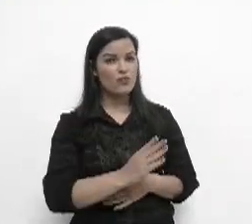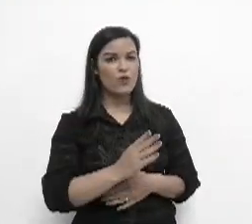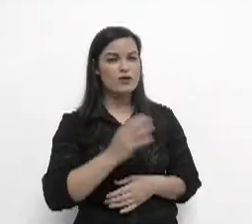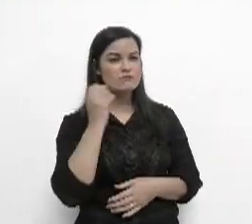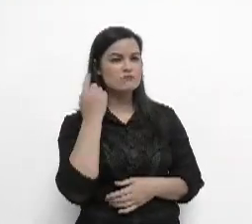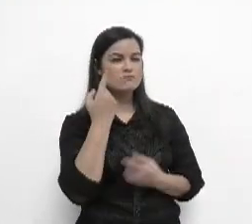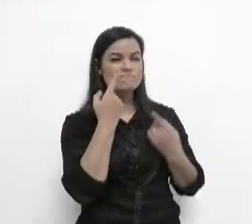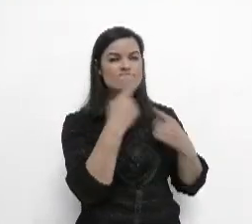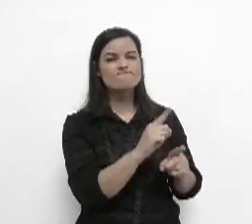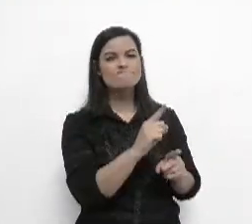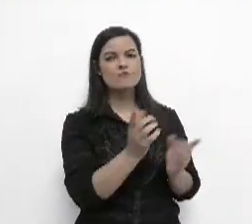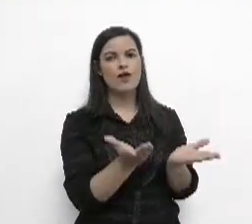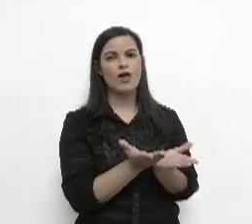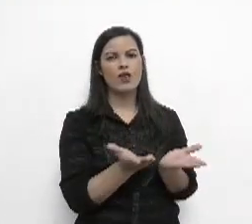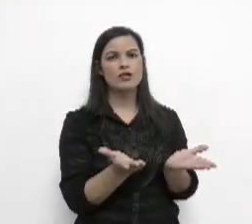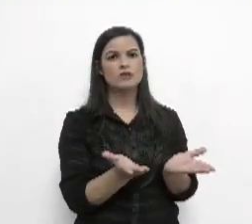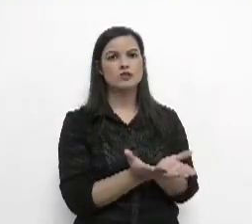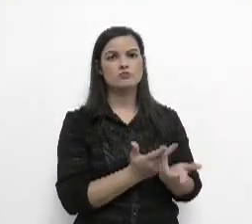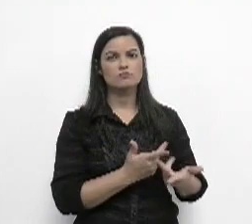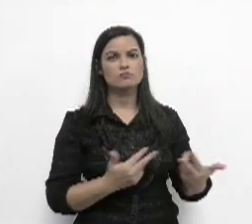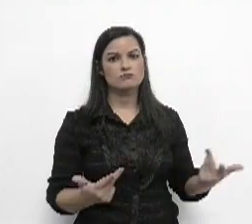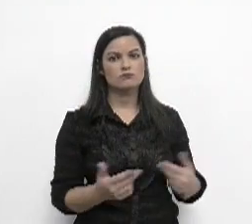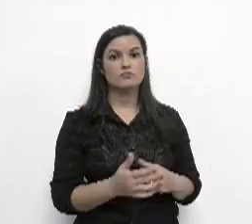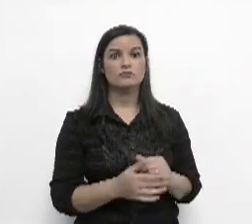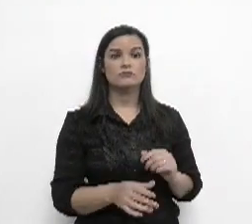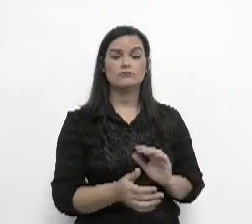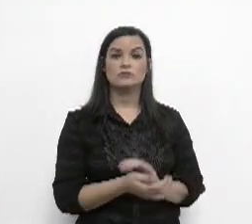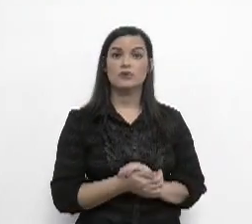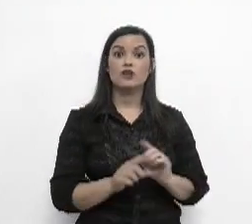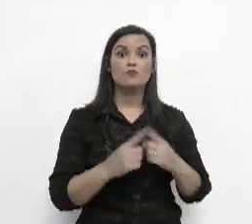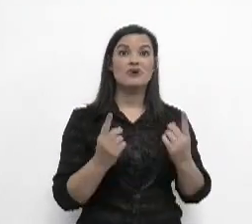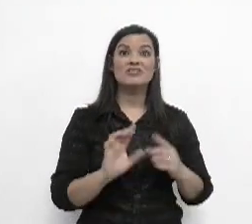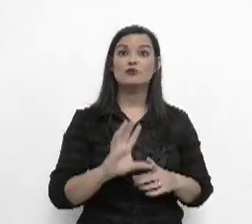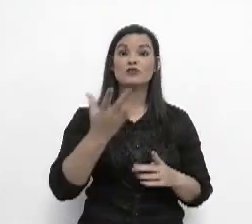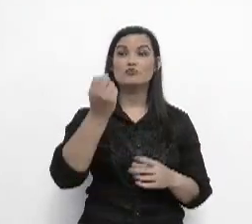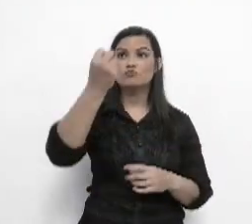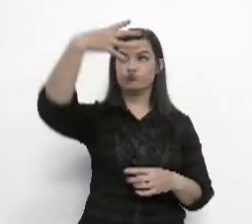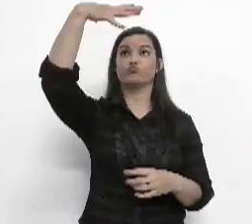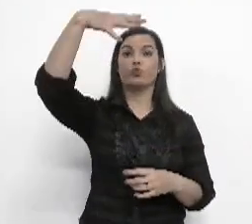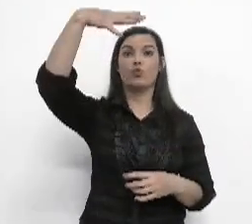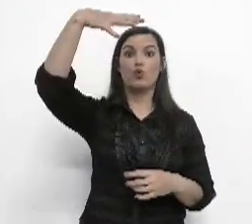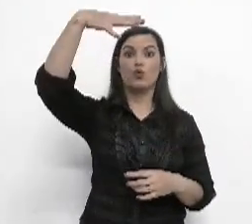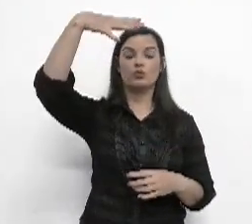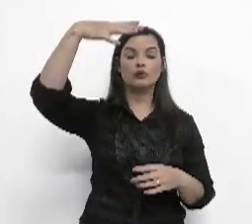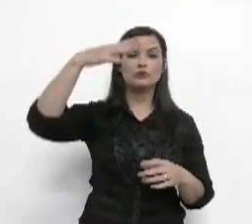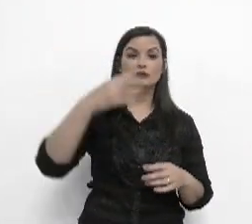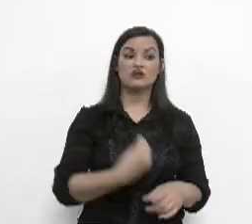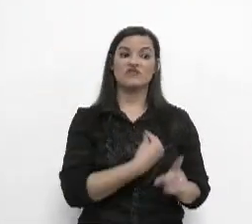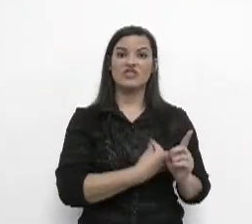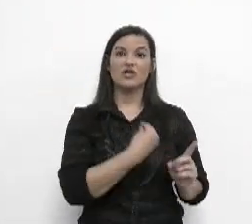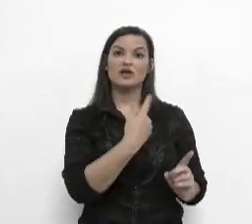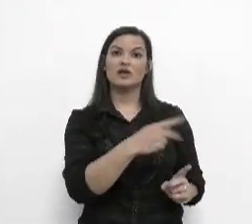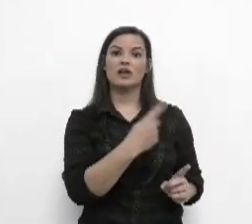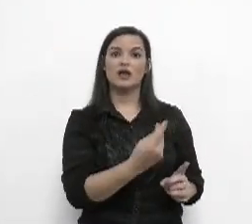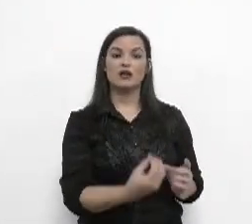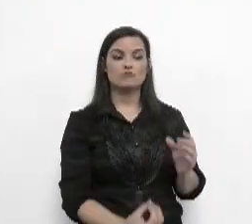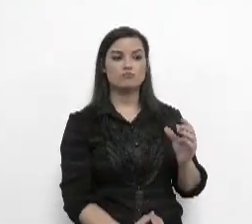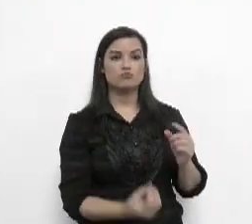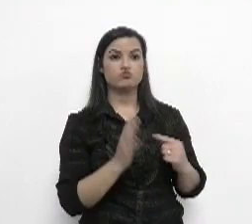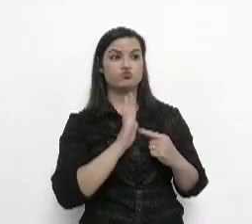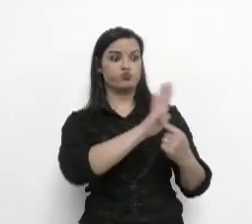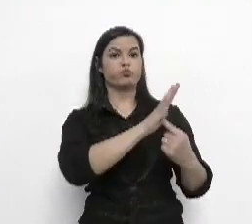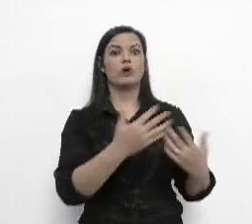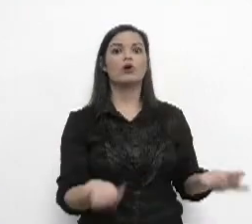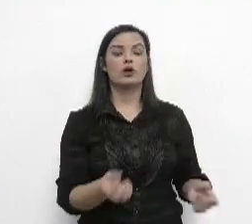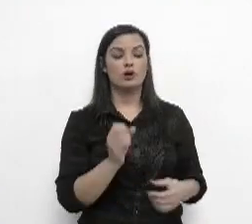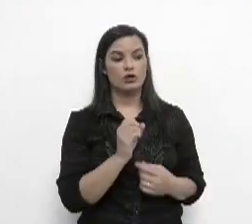하늘로부터 갑자기 빛이 사울에게 비쳤습니다. Mas uma luz sobreveio à vida de Saulo nesse momento. 사울은 그 빛으로 인하여 앞을 보지 못하게 E